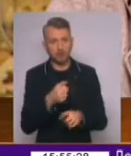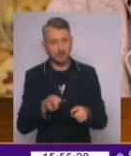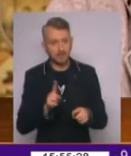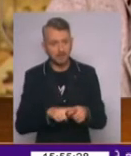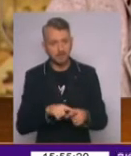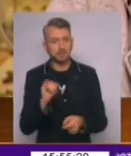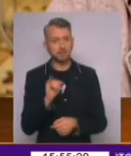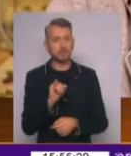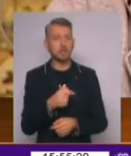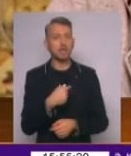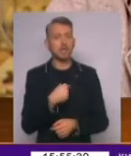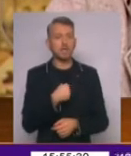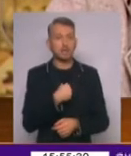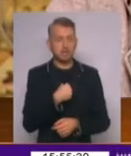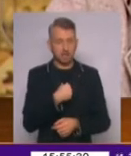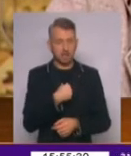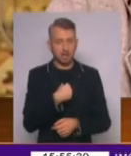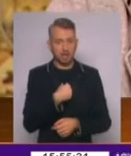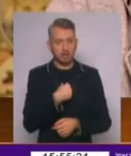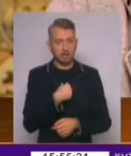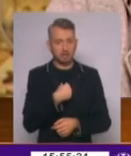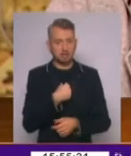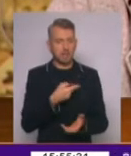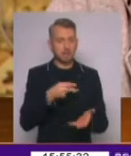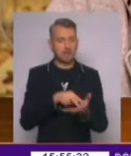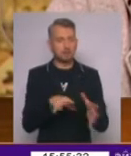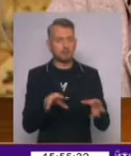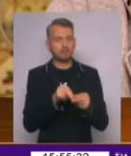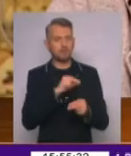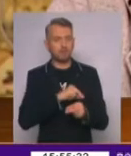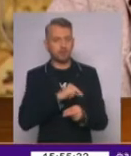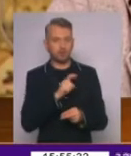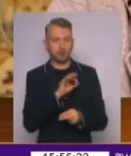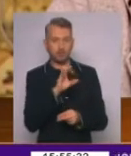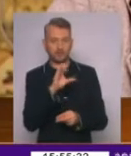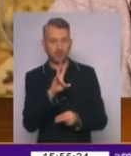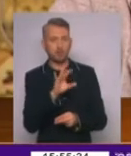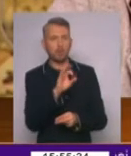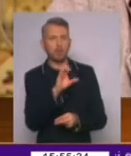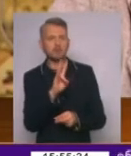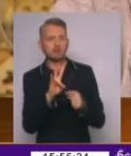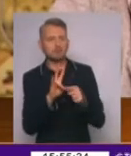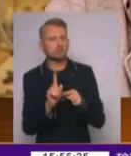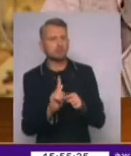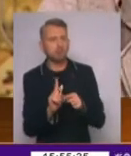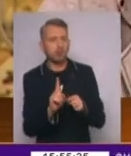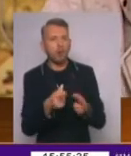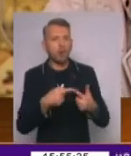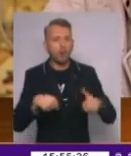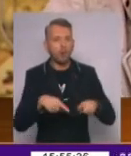І я ставлю співпрацю з ОСНами. ОСН – це орган самоорганізації населення, для того, хто ще не знає